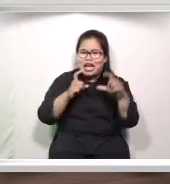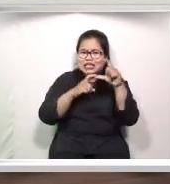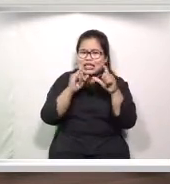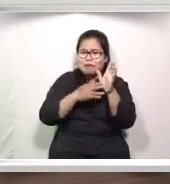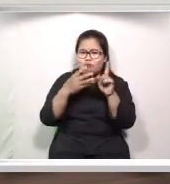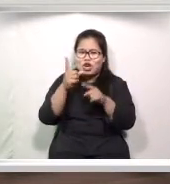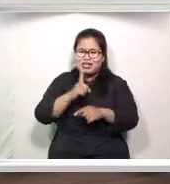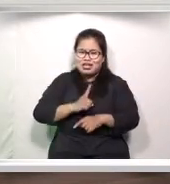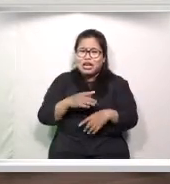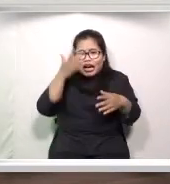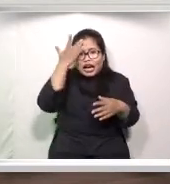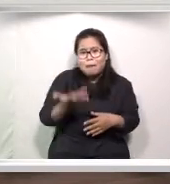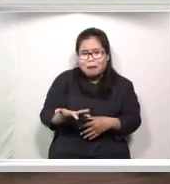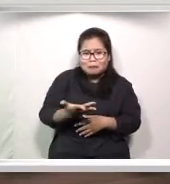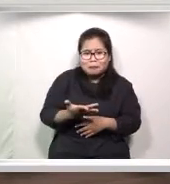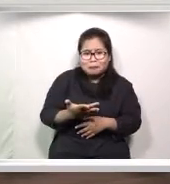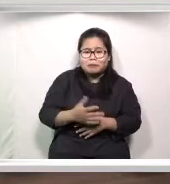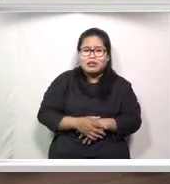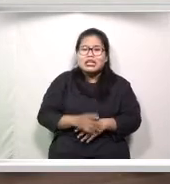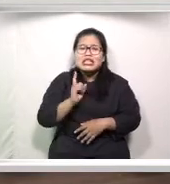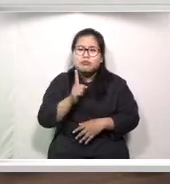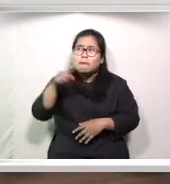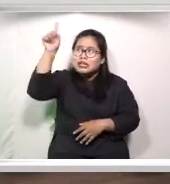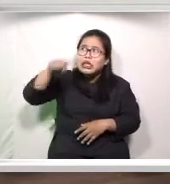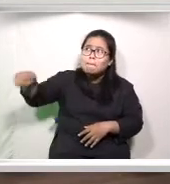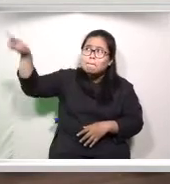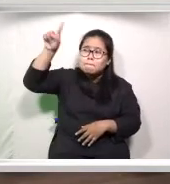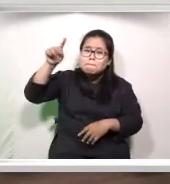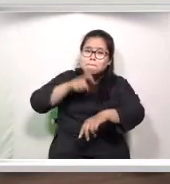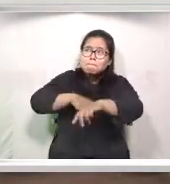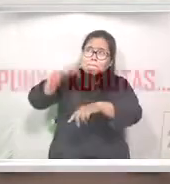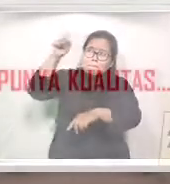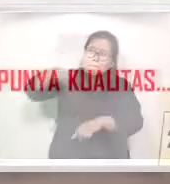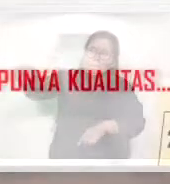Mengapa demikian? Karena jam dinding